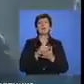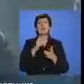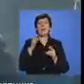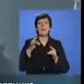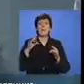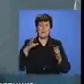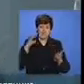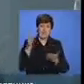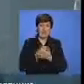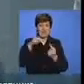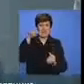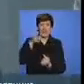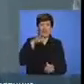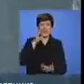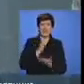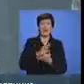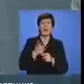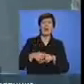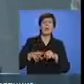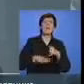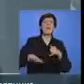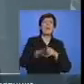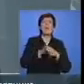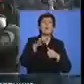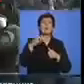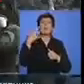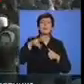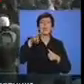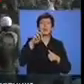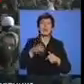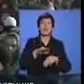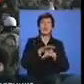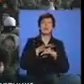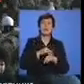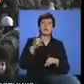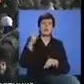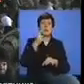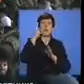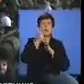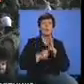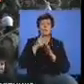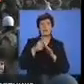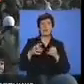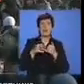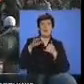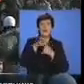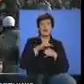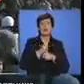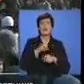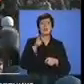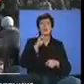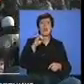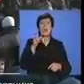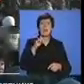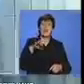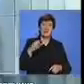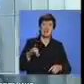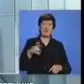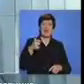подходящее в шахтерской столице место, площадь, которая уже 50 лет носит имя первого космонавта планеты Юрия Алексеевича Гагарина.